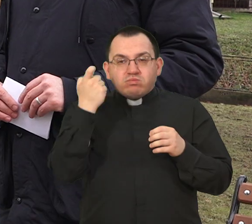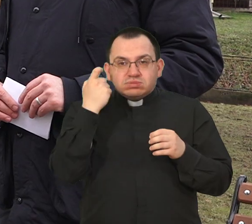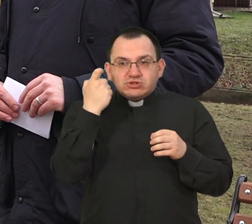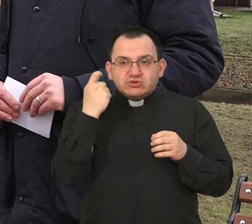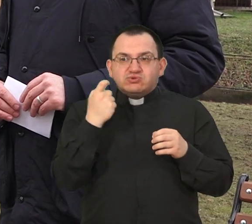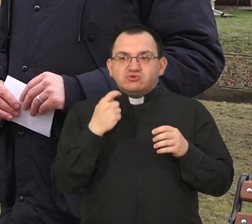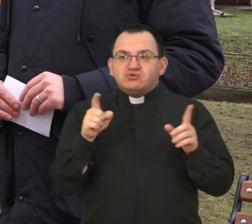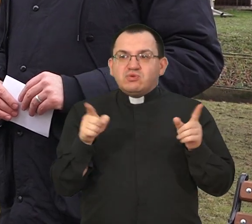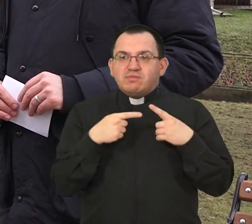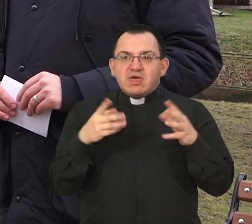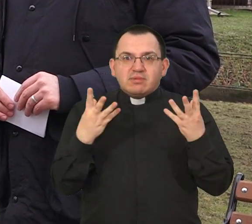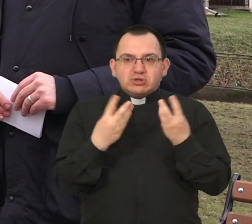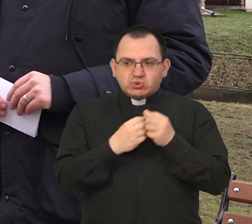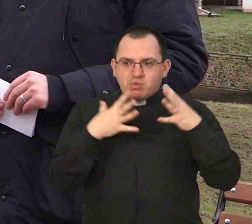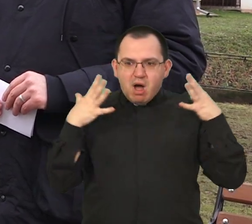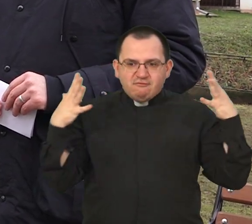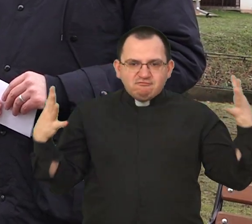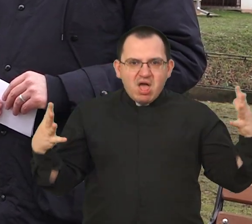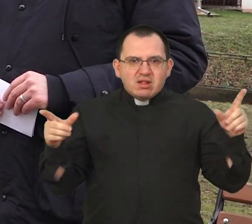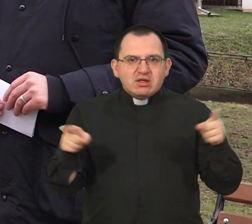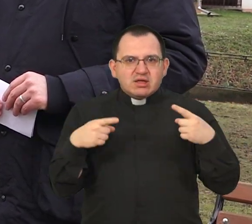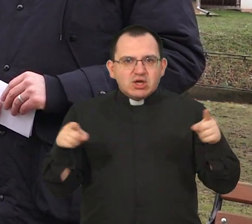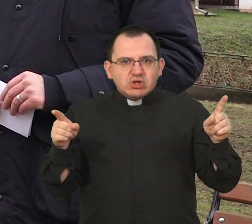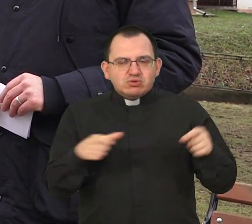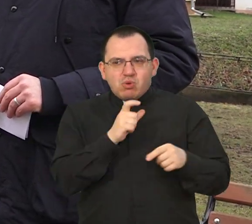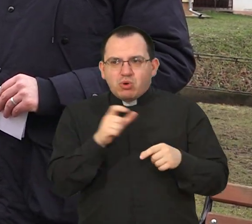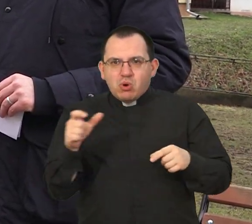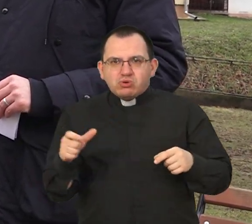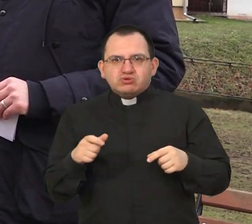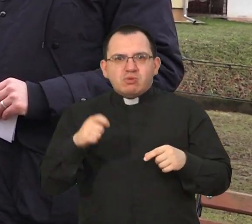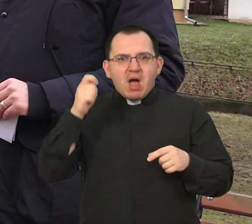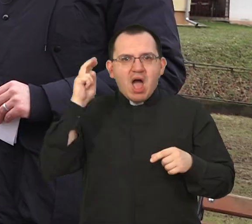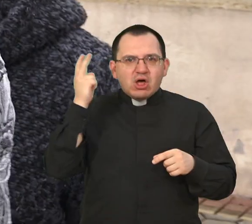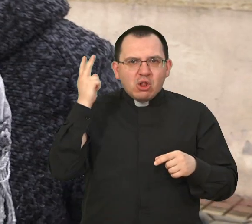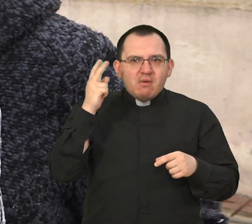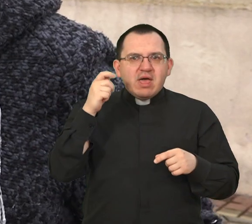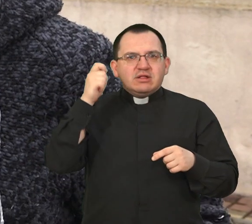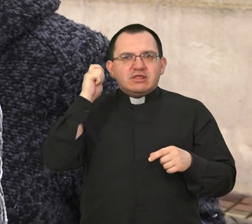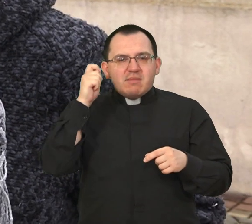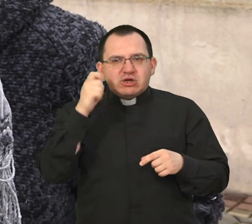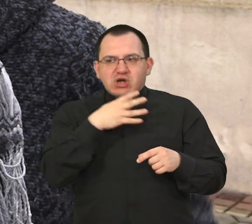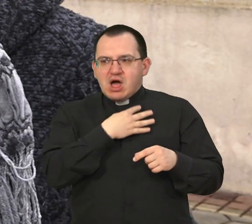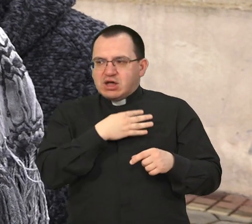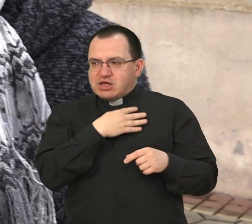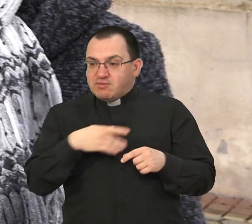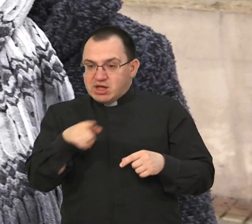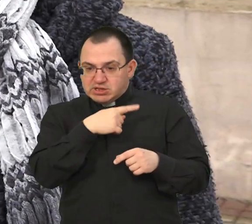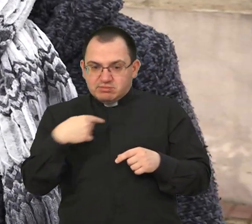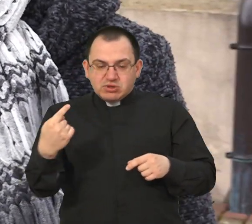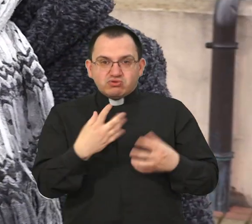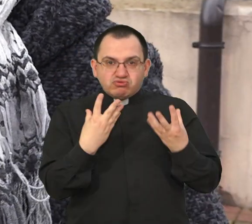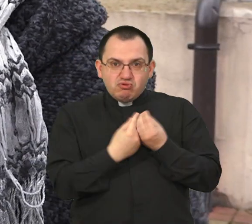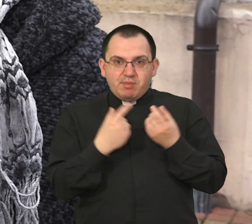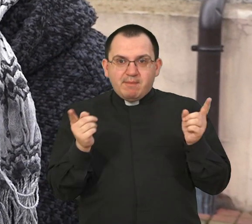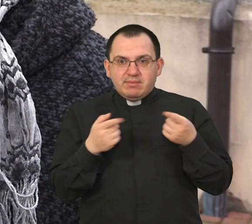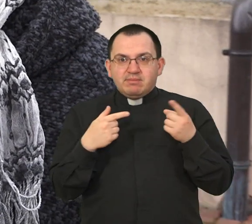iskustvo sa velikim zborom Slovenaca sa jednim manjim zborom Mađara i mi pjevali smo, sudjelovali smo u Svetoj misi. Evo,